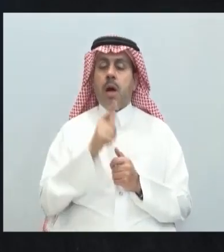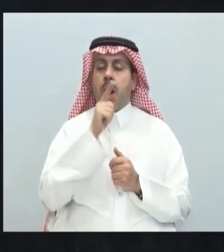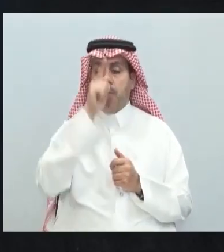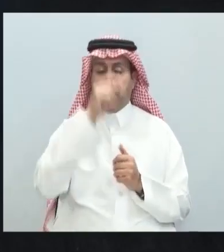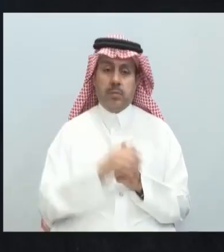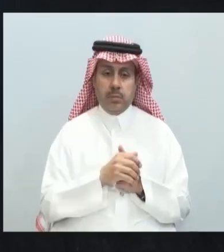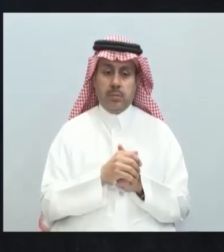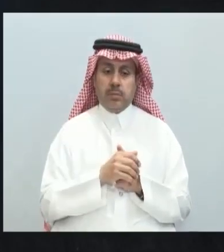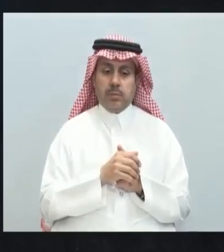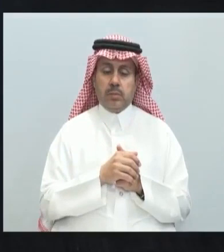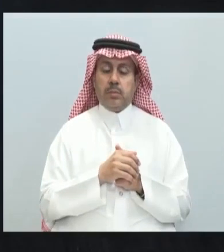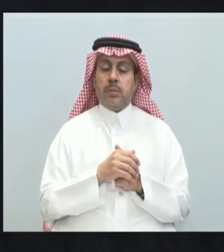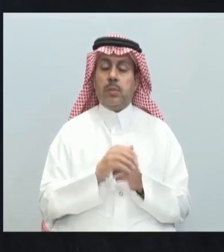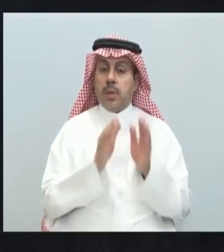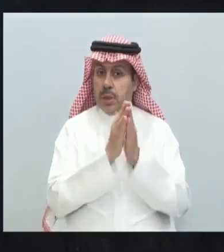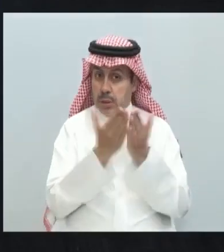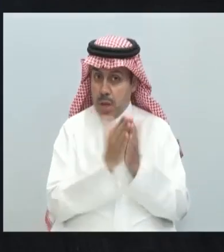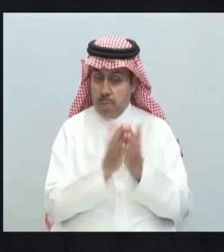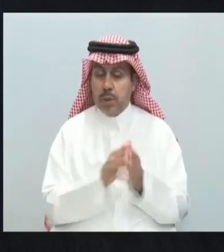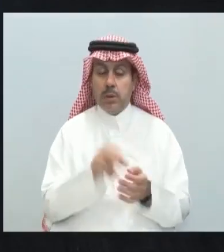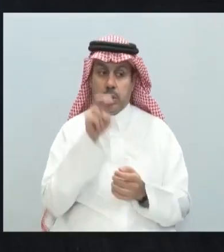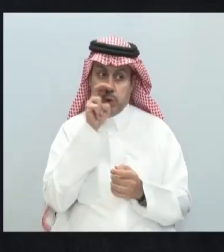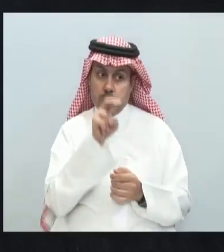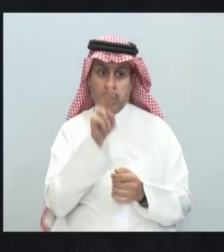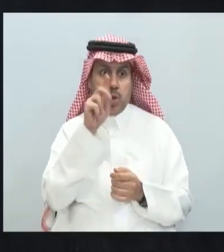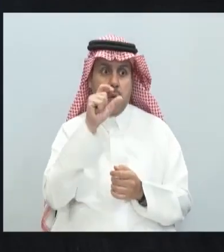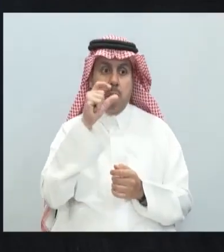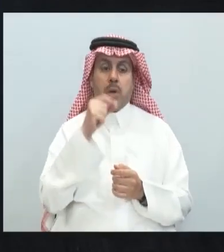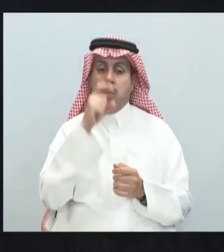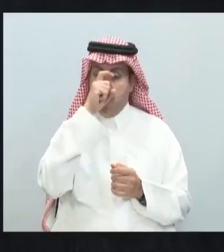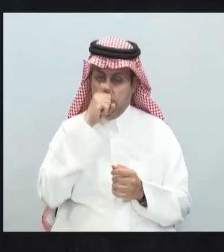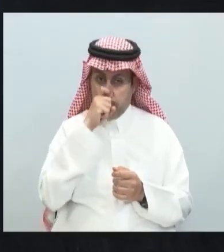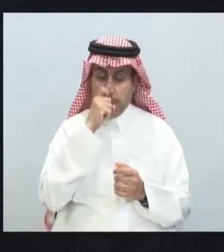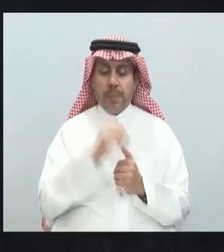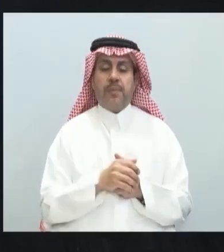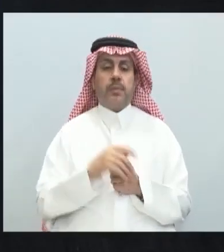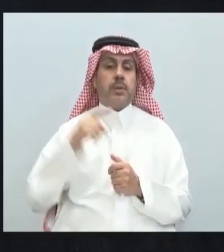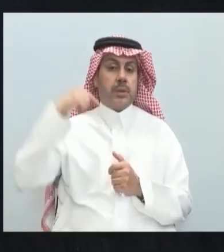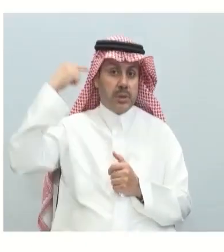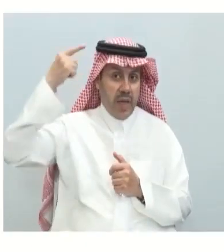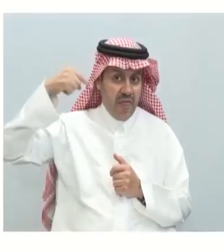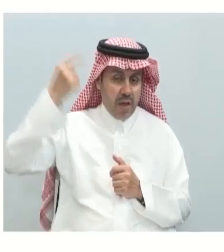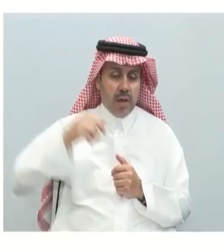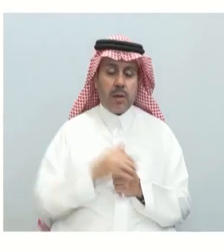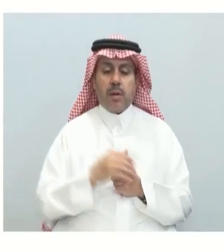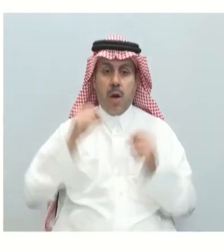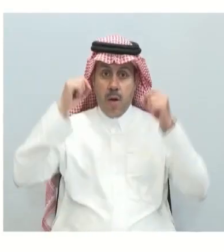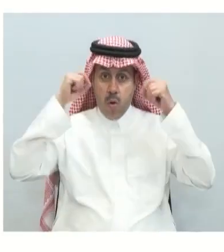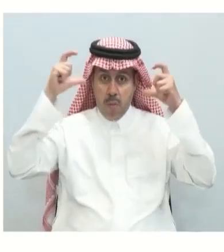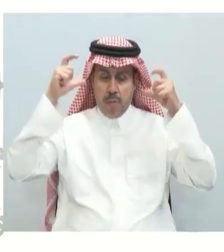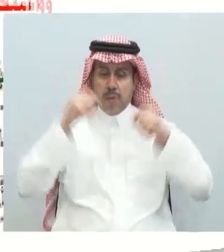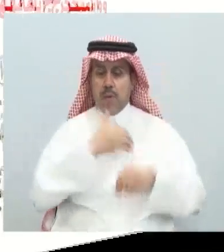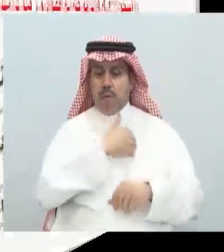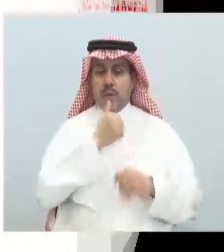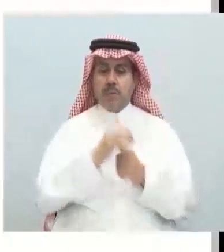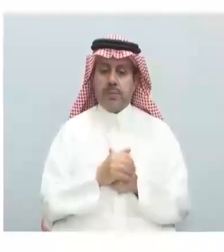كتاب انزلناه اليك مبارك ليدبروا اياته وليتذكر اولو الالباب ناتي ايها الطلاب والطالبات